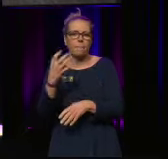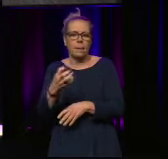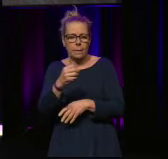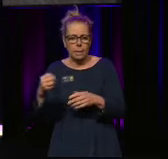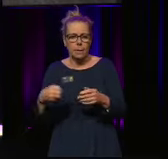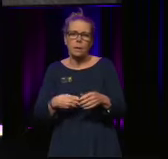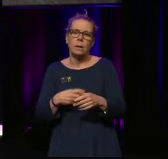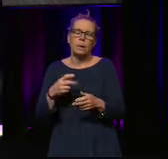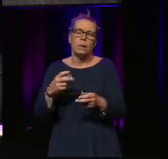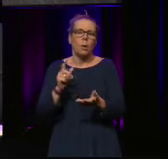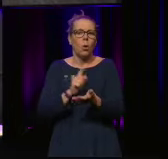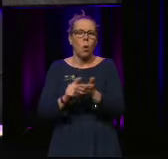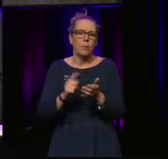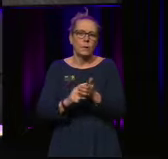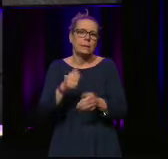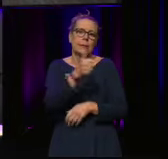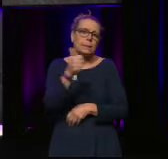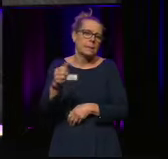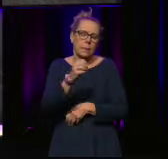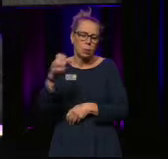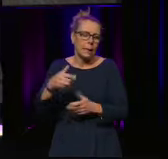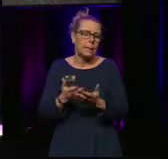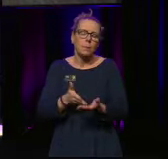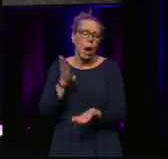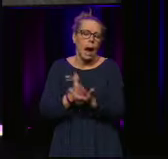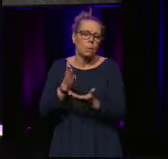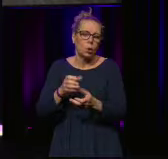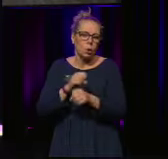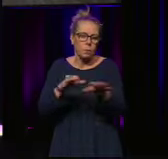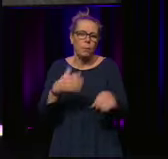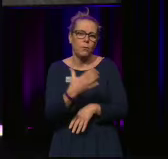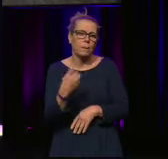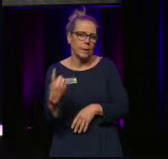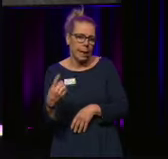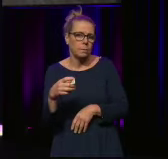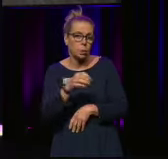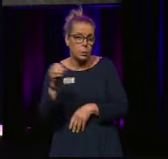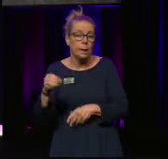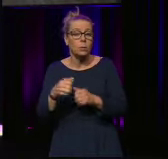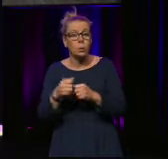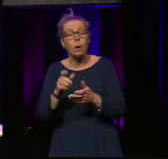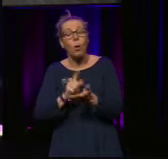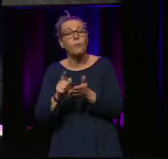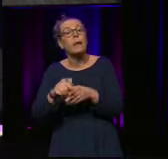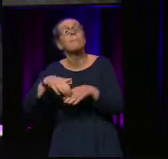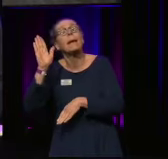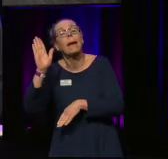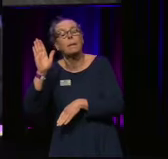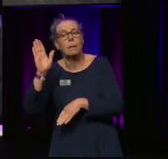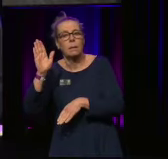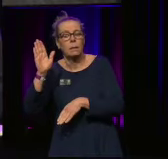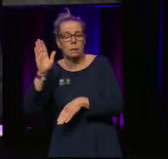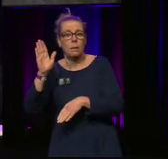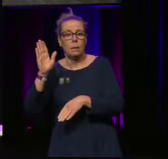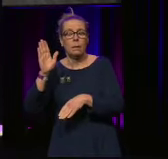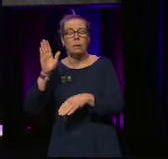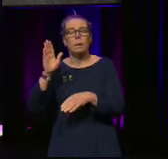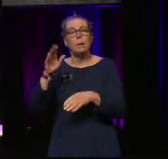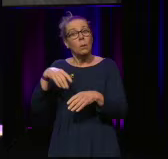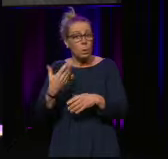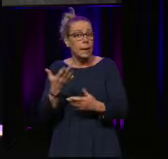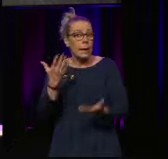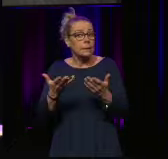tredjedelar motsvarande. Så det är inte bara en absolut majoritet på 51%. Så att det räcker med en mer än hälften. Och det är en